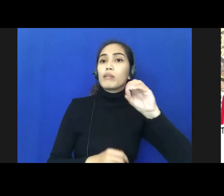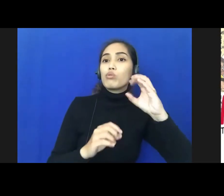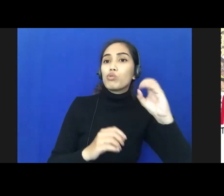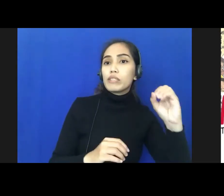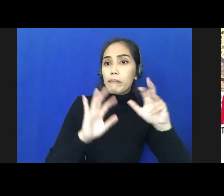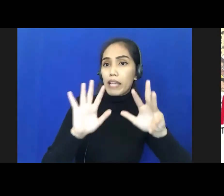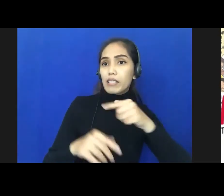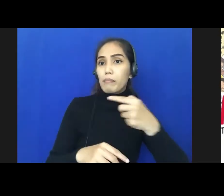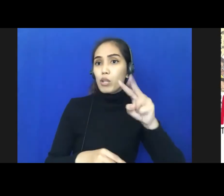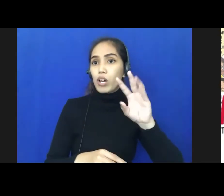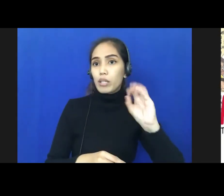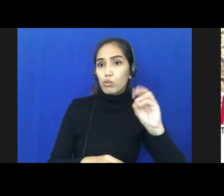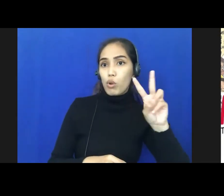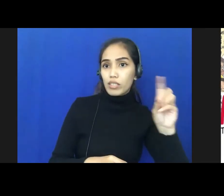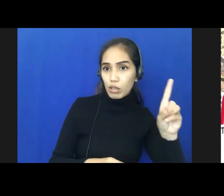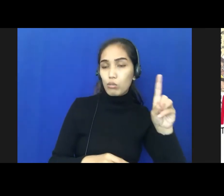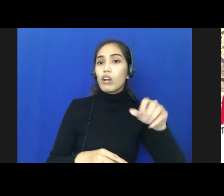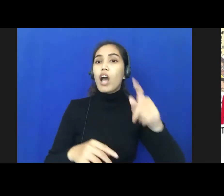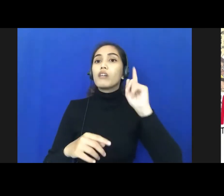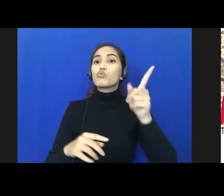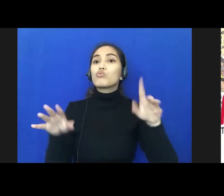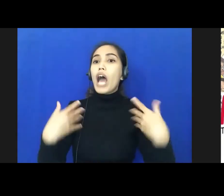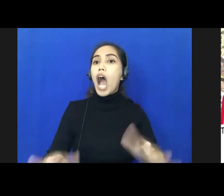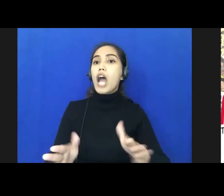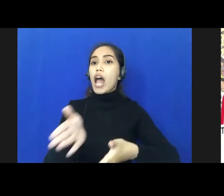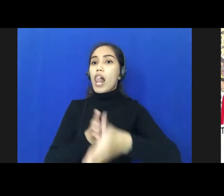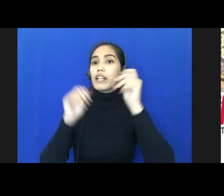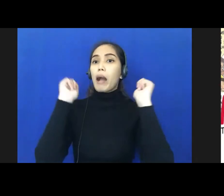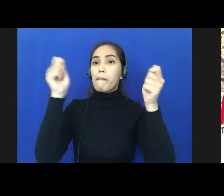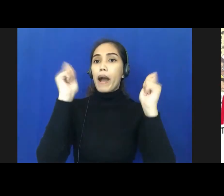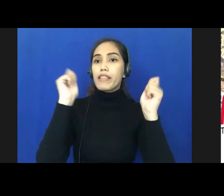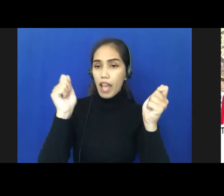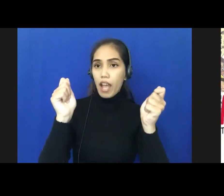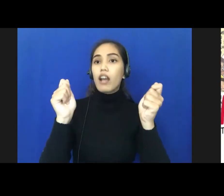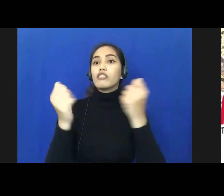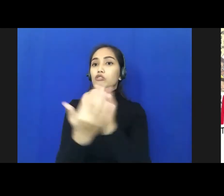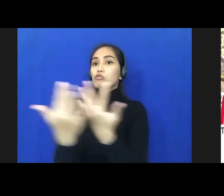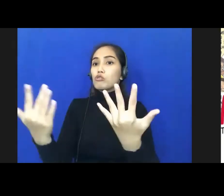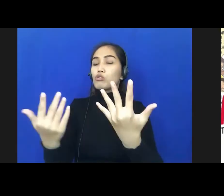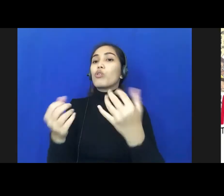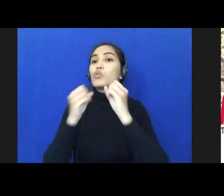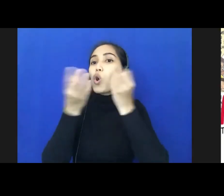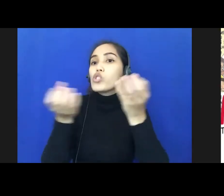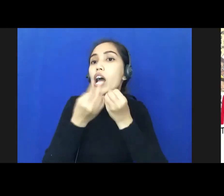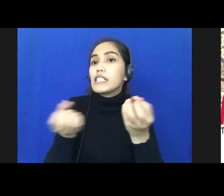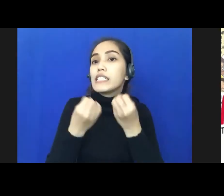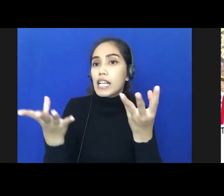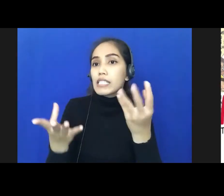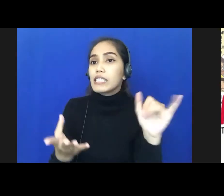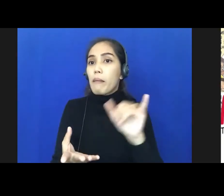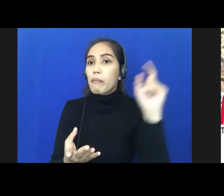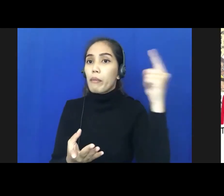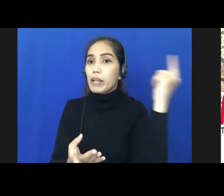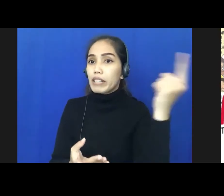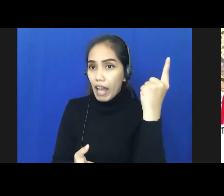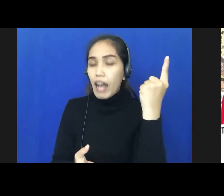menjalankan strategi kampanye terintegrasi dengan kampanye ke target halayak, sosialisasi intensif dengan pemangku kepentingan,